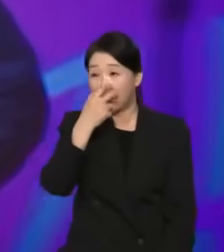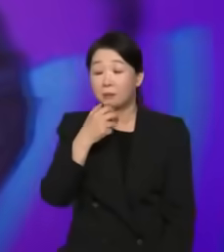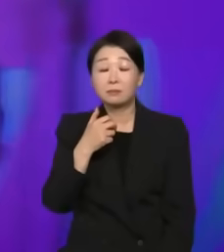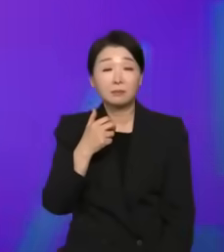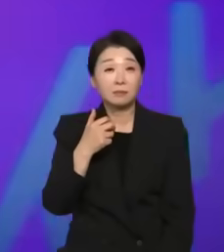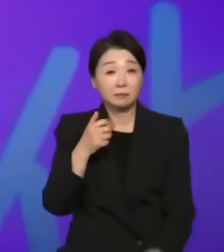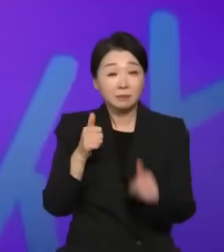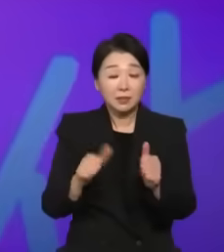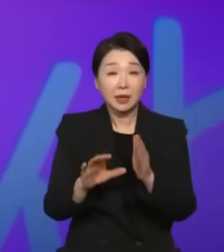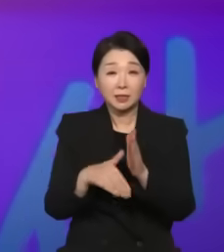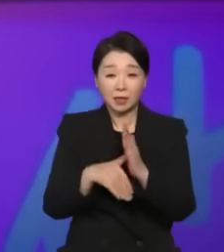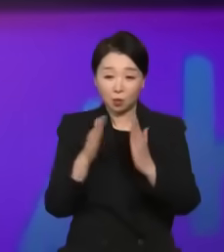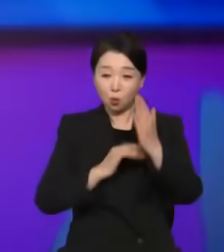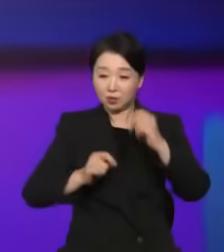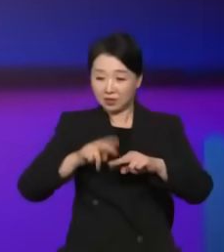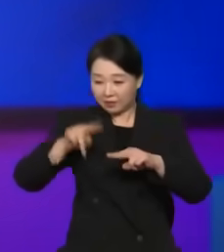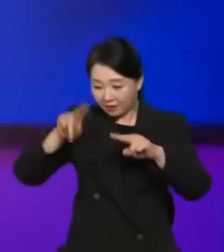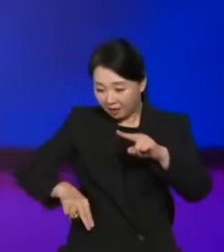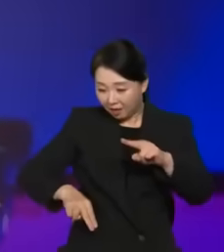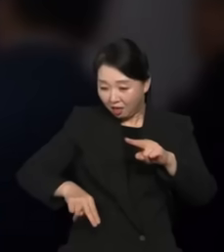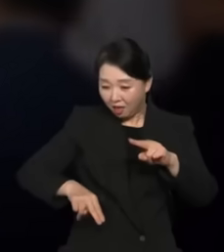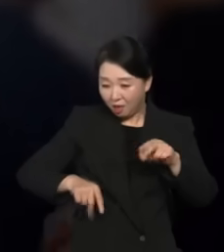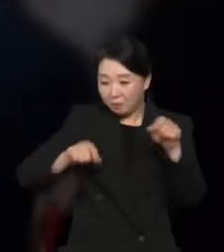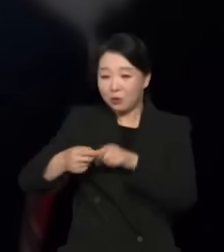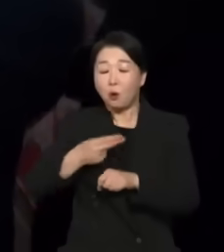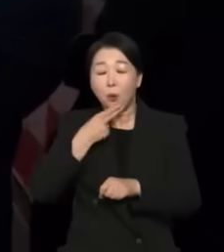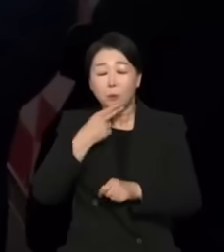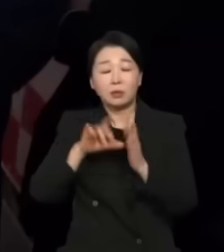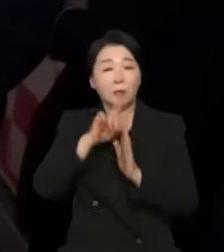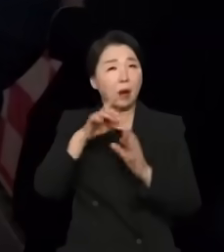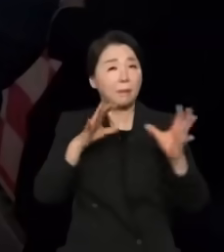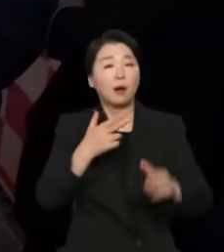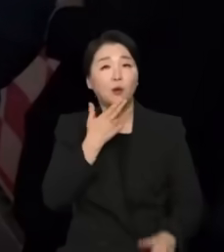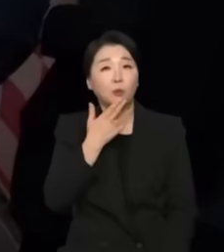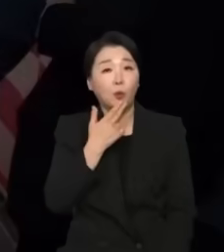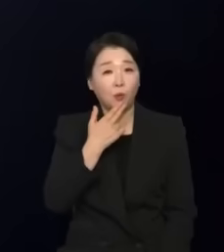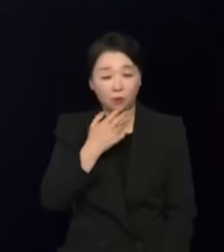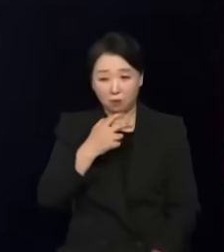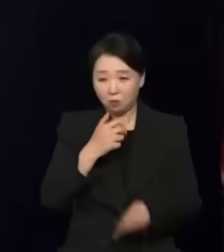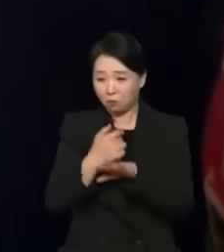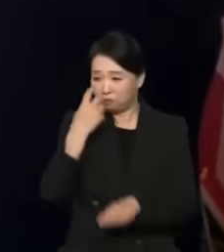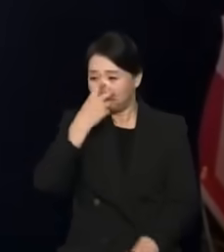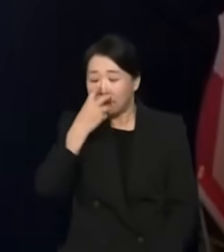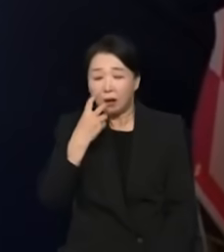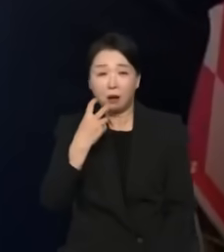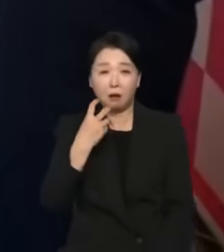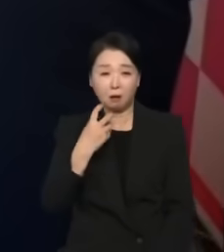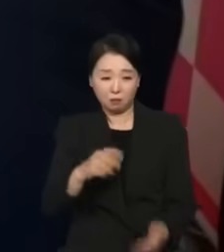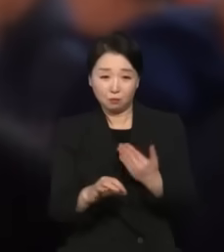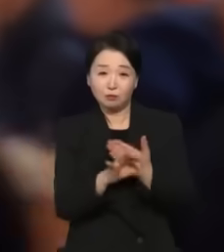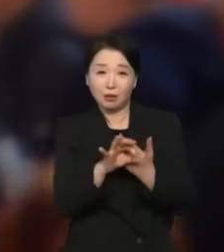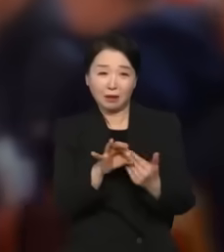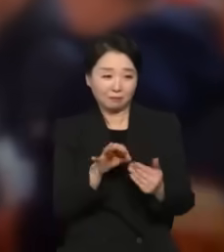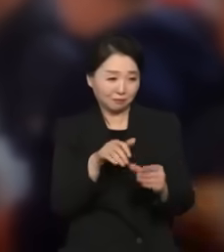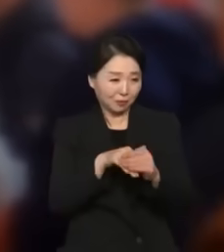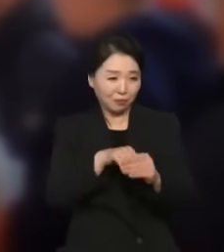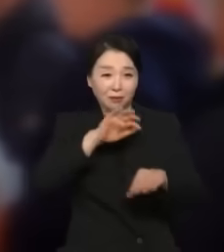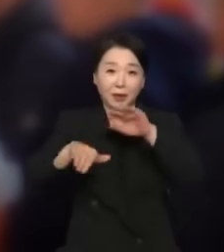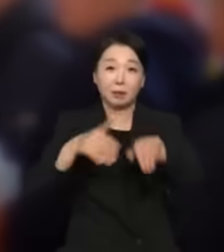사퇴 시한 직전까지 미루지 않았으면 논란도 없었다면서 감찰이 부당한 선거 개입이 될 수 있다고